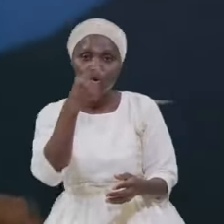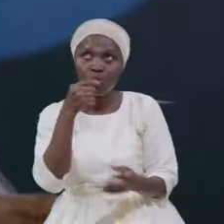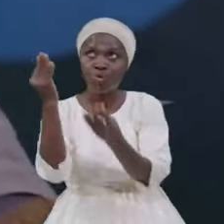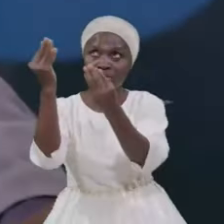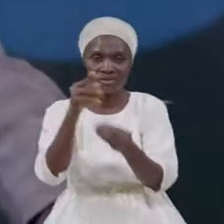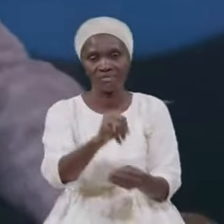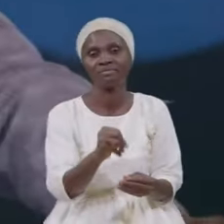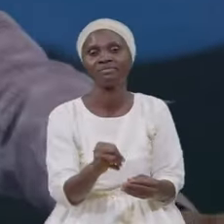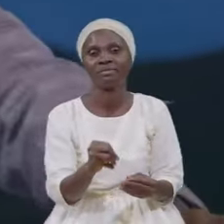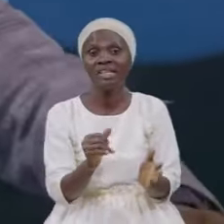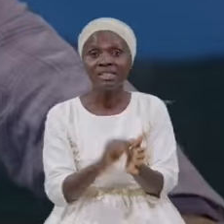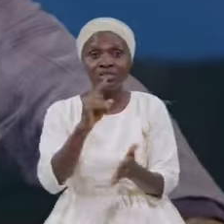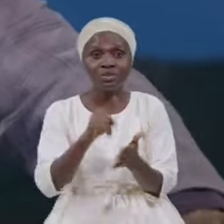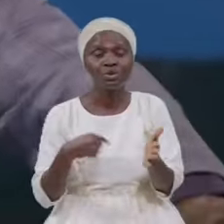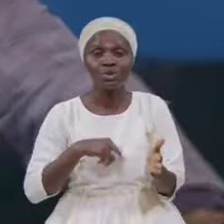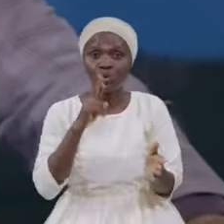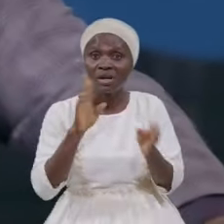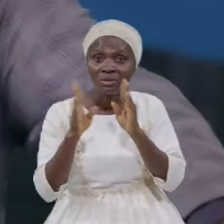aujourd'hui.